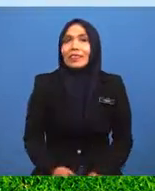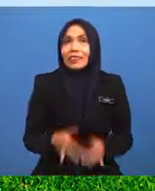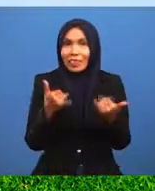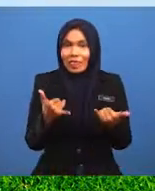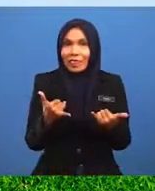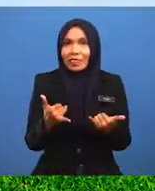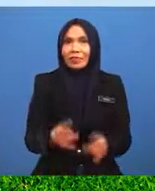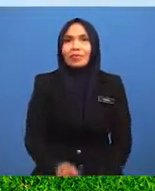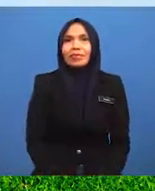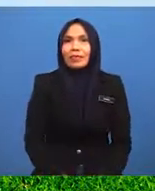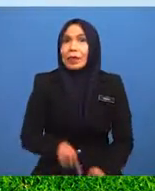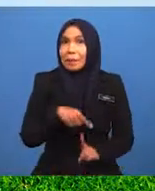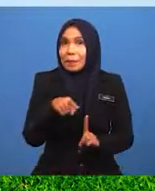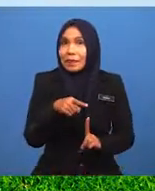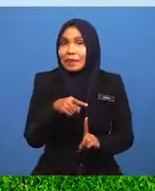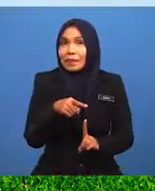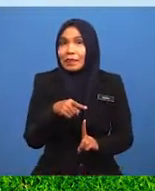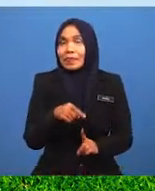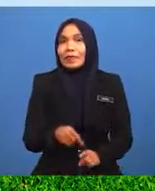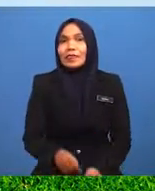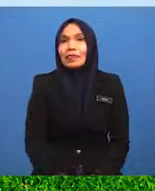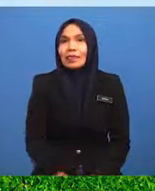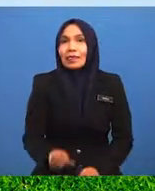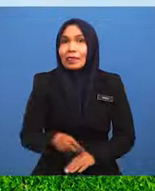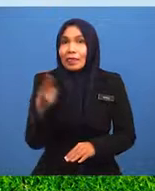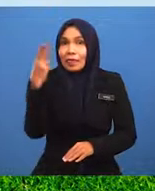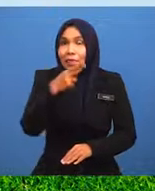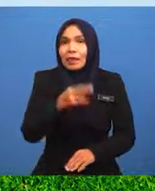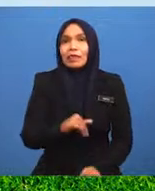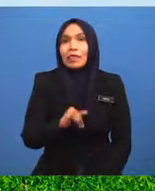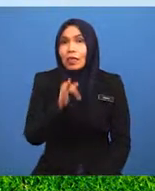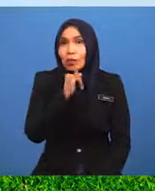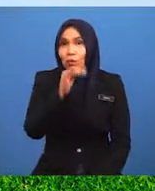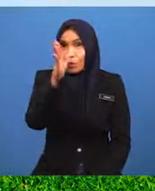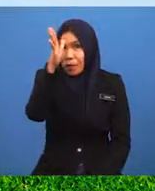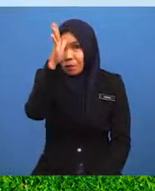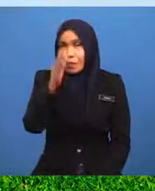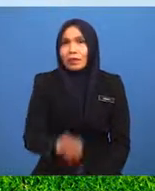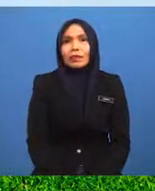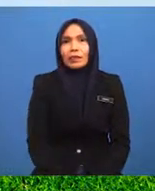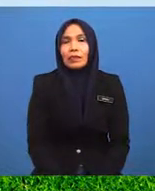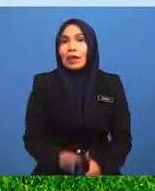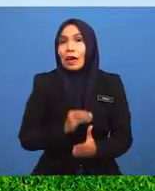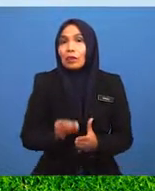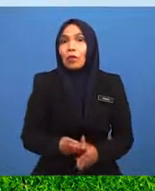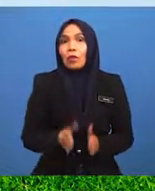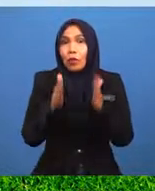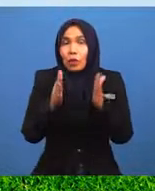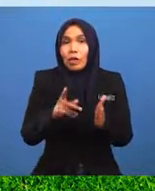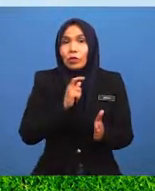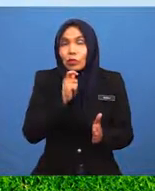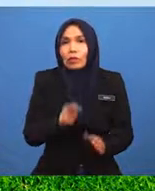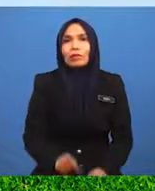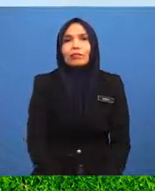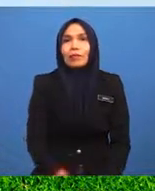hadapan ibu bapa atau orang yang lebih tua daripada kita, kita